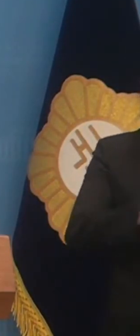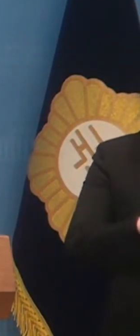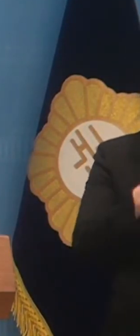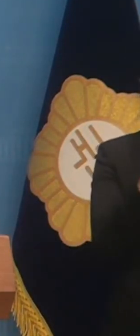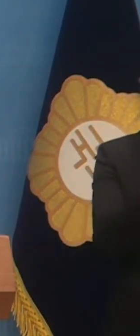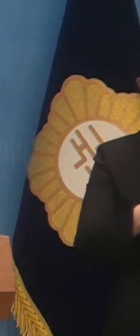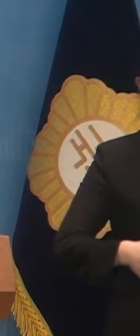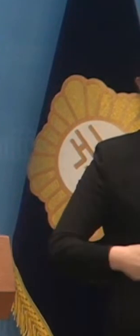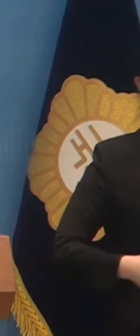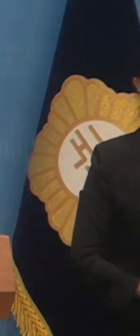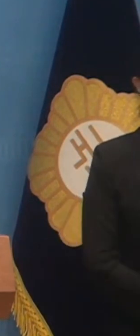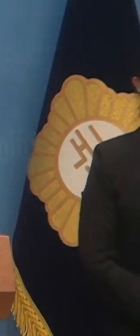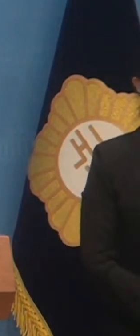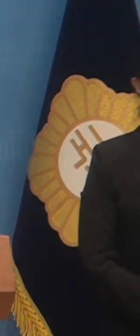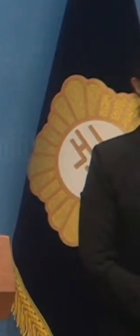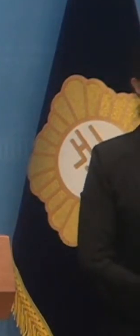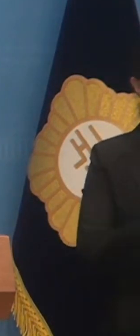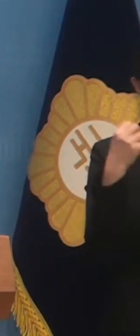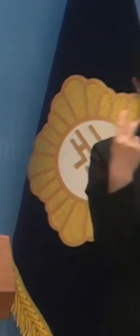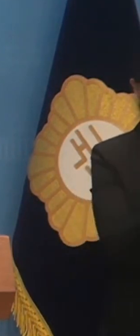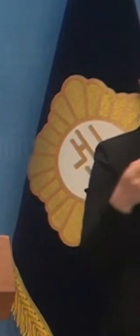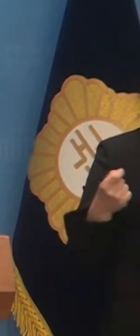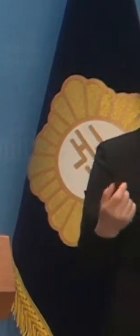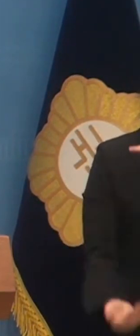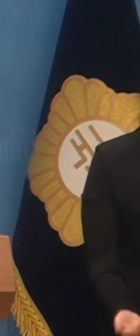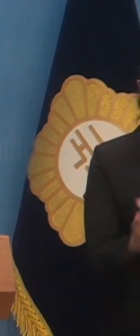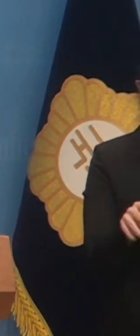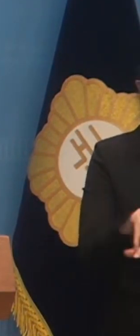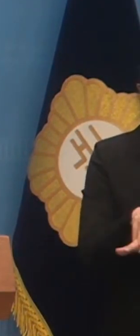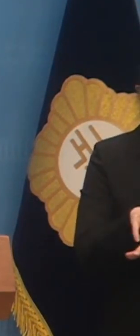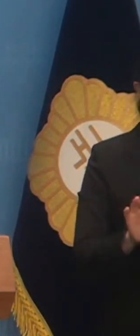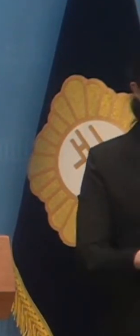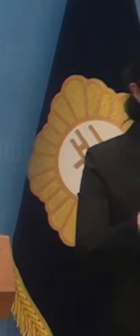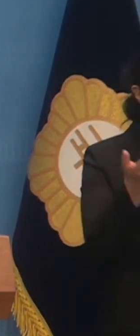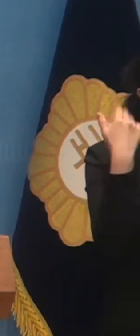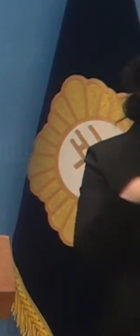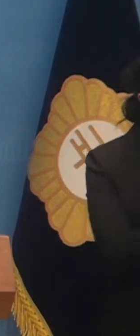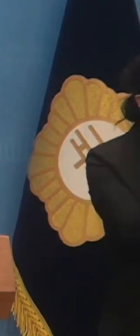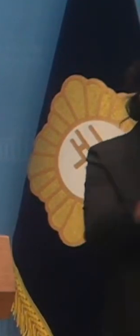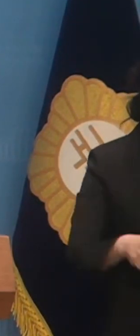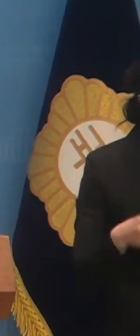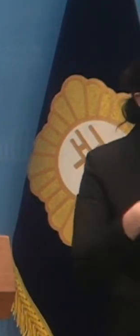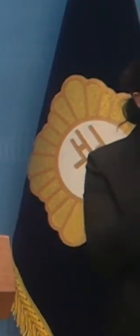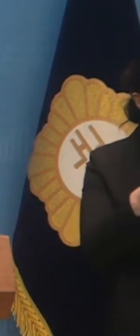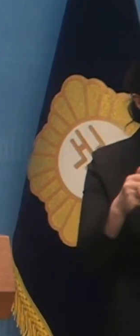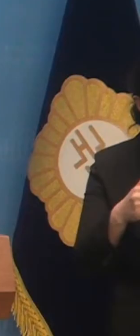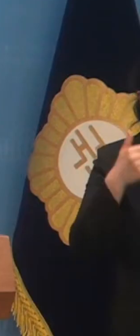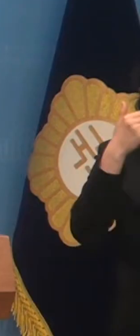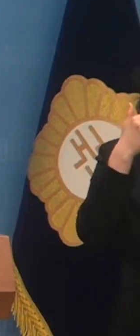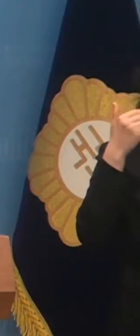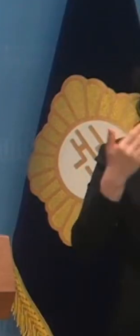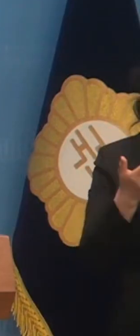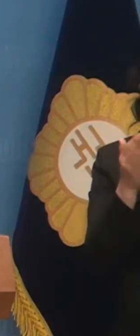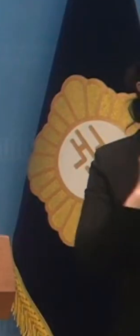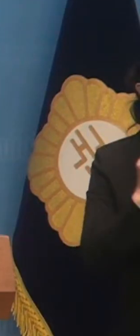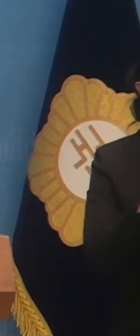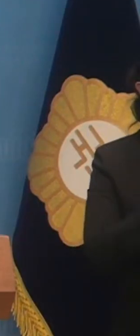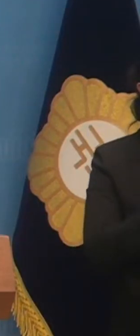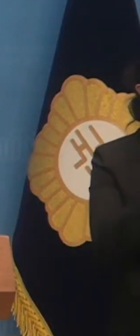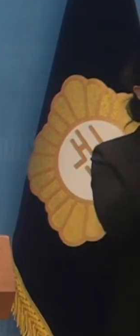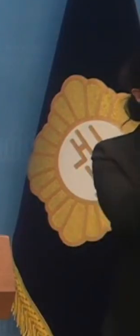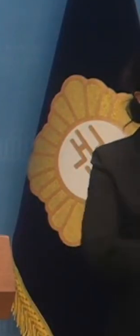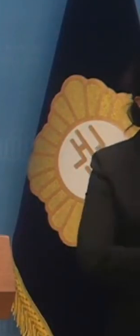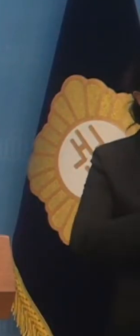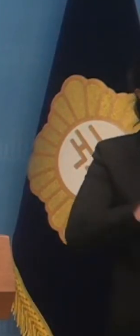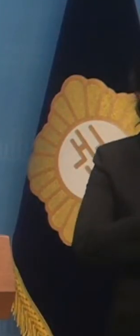공개해야 합니다. 또한 극우 세력이 학교 현장에 침투해 학생들의 역사인식과 가치관을 왜곡하지